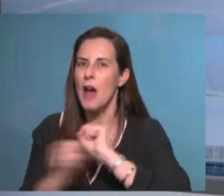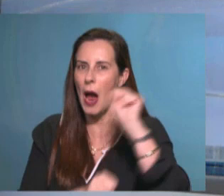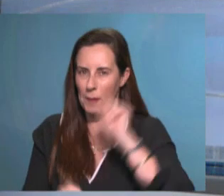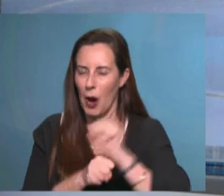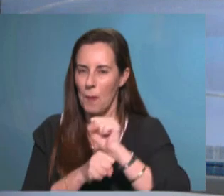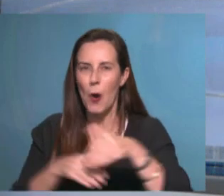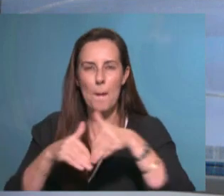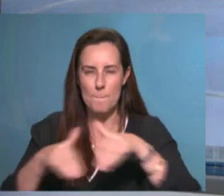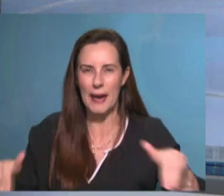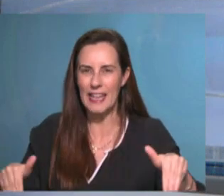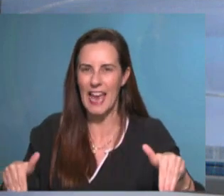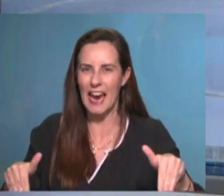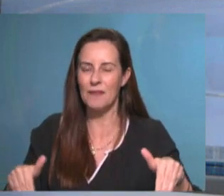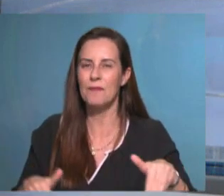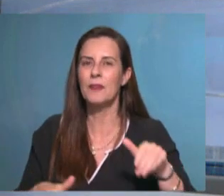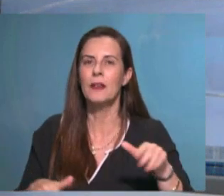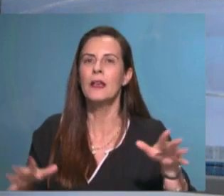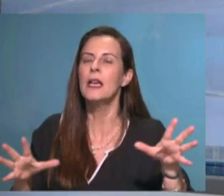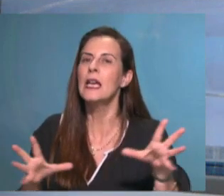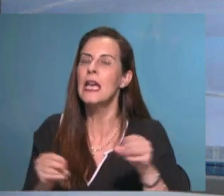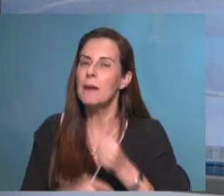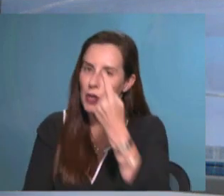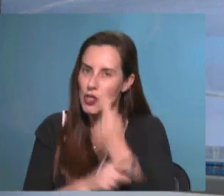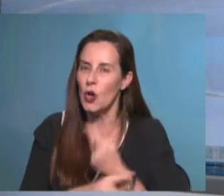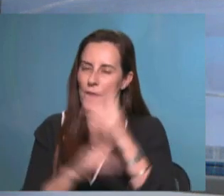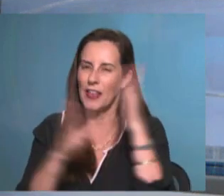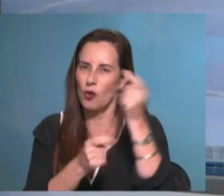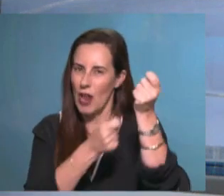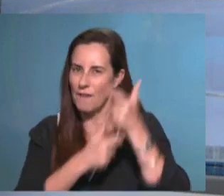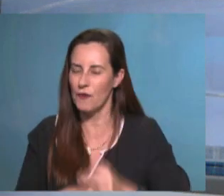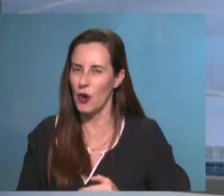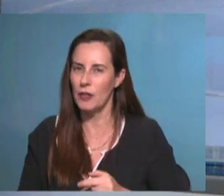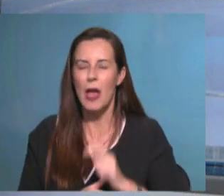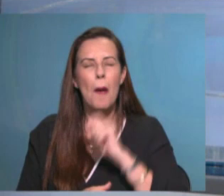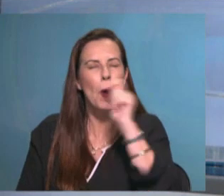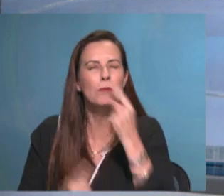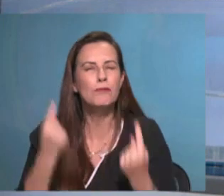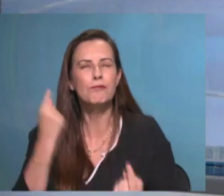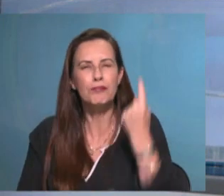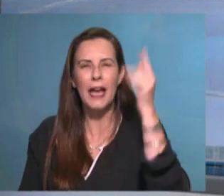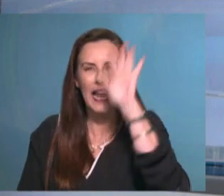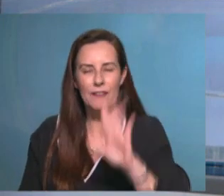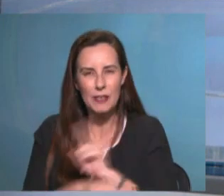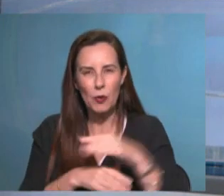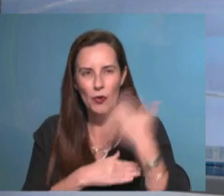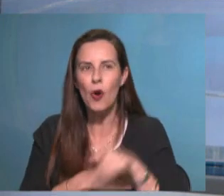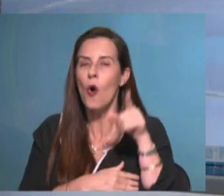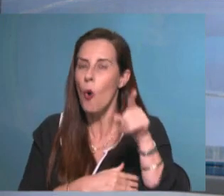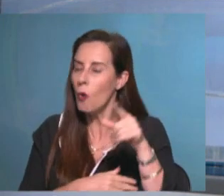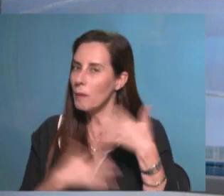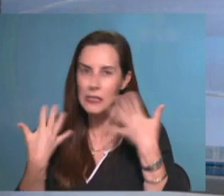גדר המערכת לצד השיגורים וטרור האפיפונים. ברעיונות נדירים לטלוויזיה בעת האחרונה הוא שובר